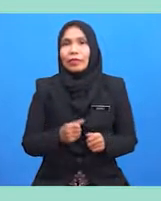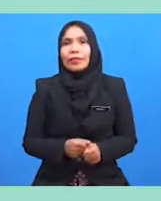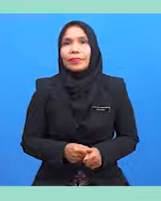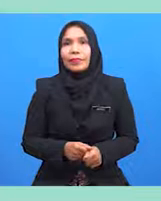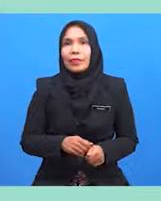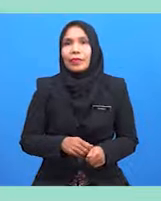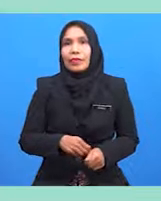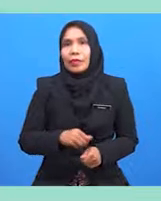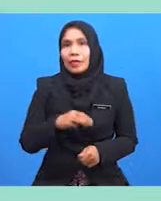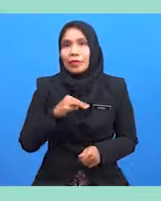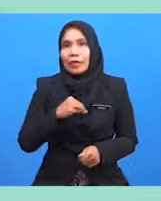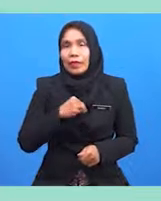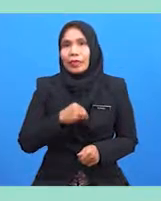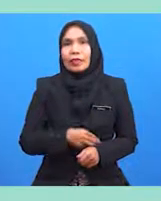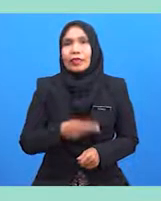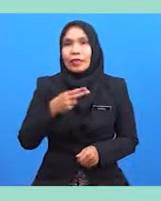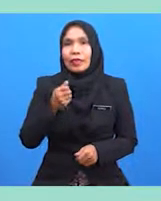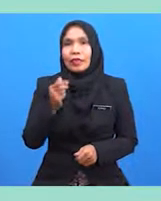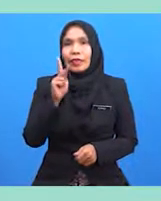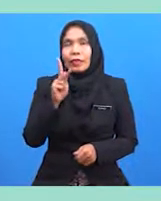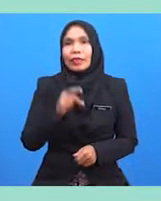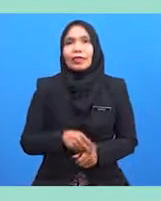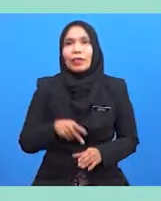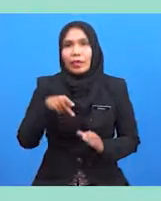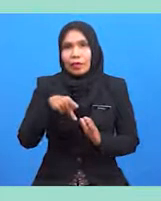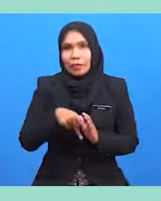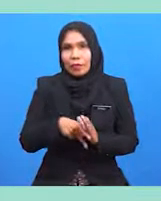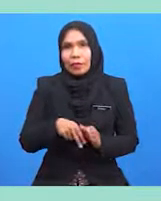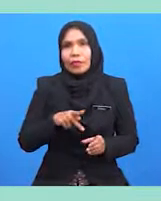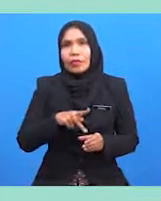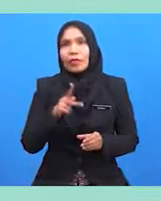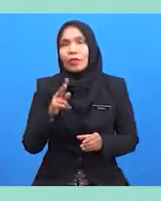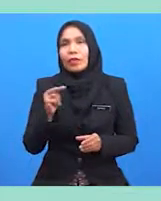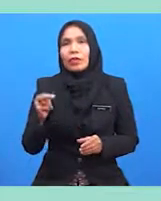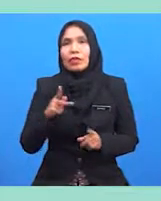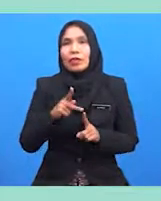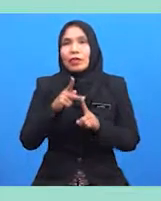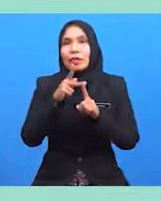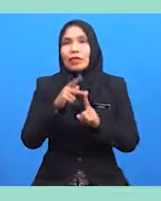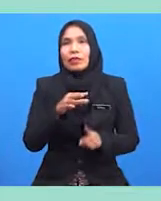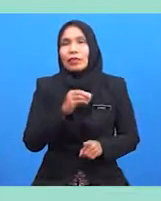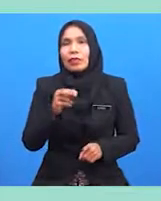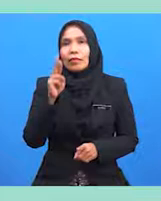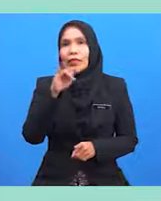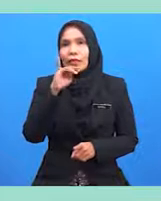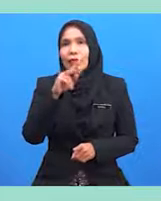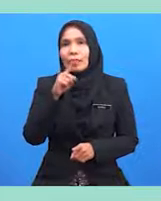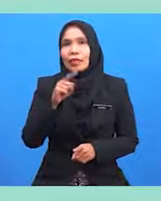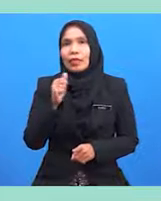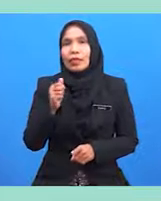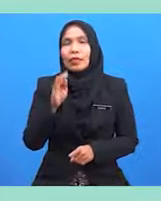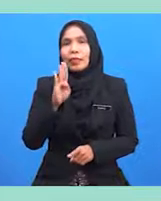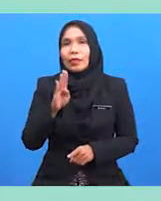Ini bererti sekiranya Bank Pusat ingin mencetak RM100, sandaran minimum yang perlu dimiliki